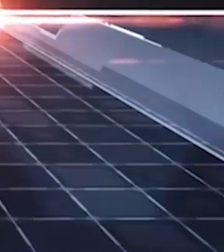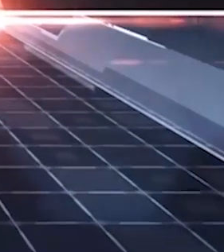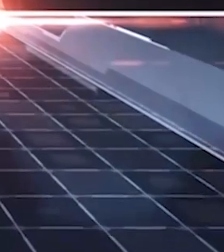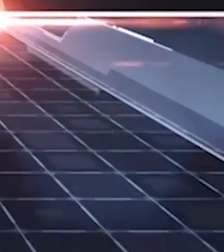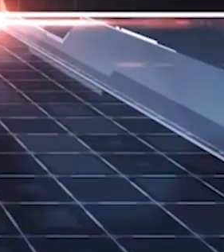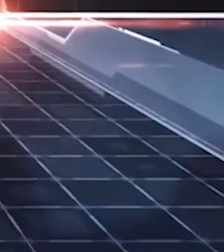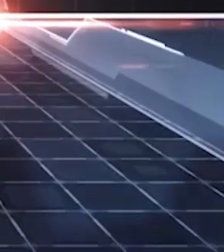na